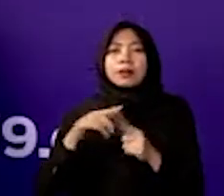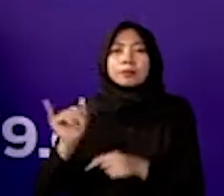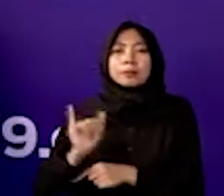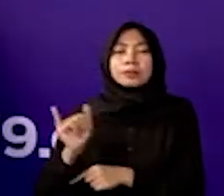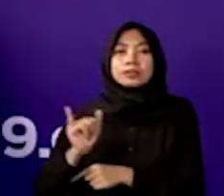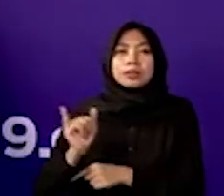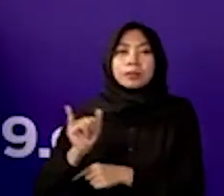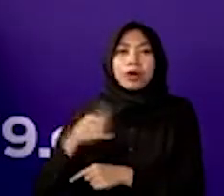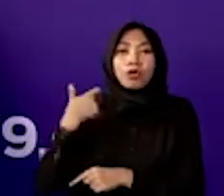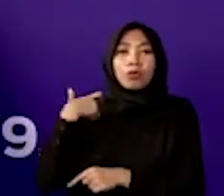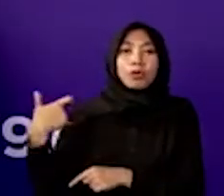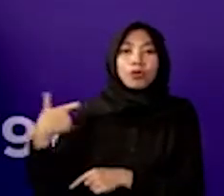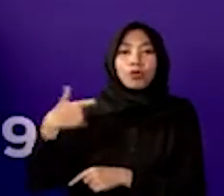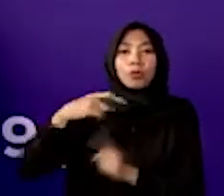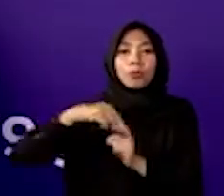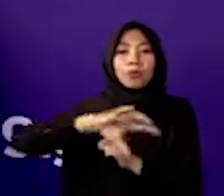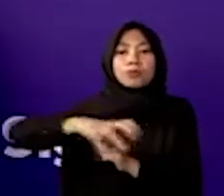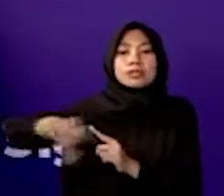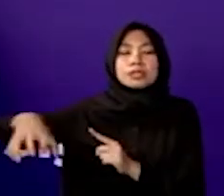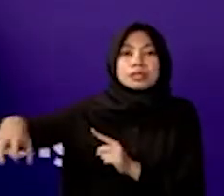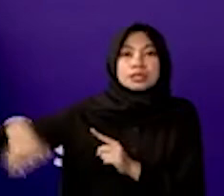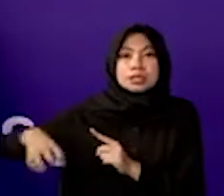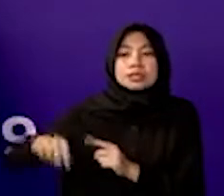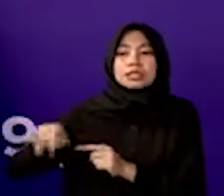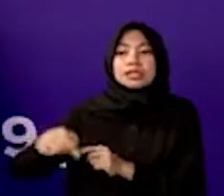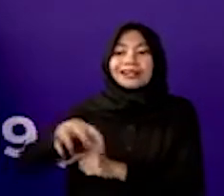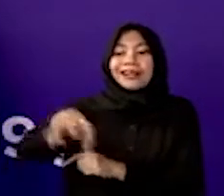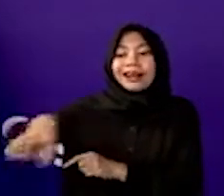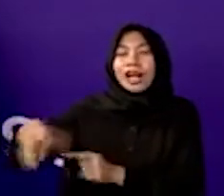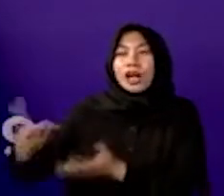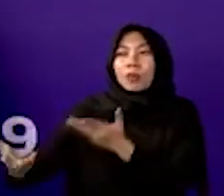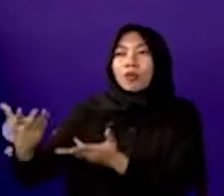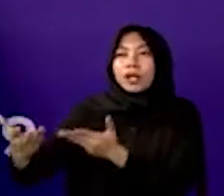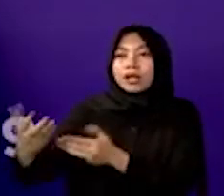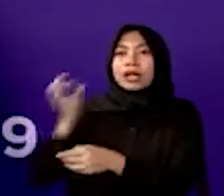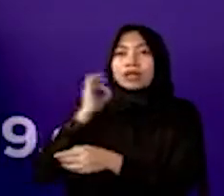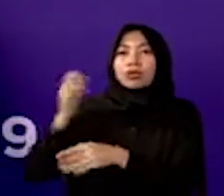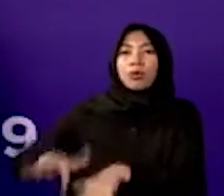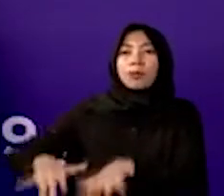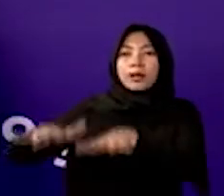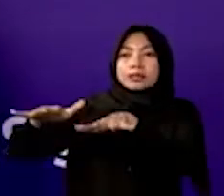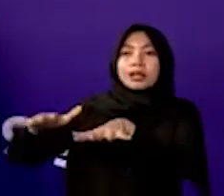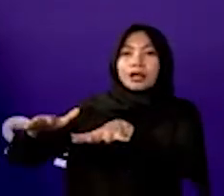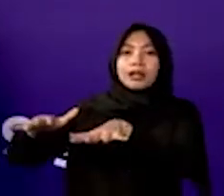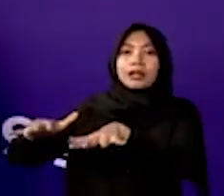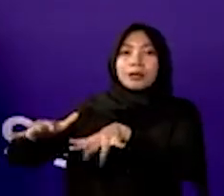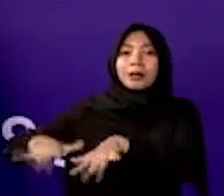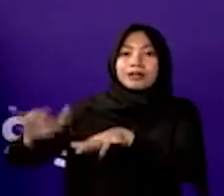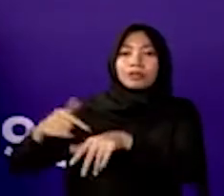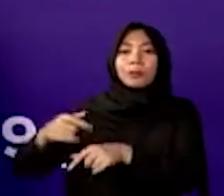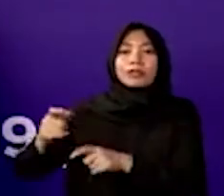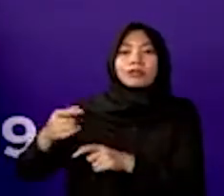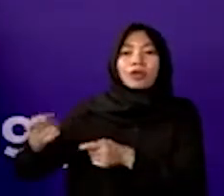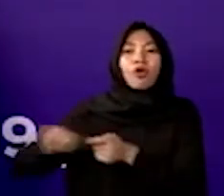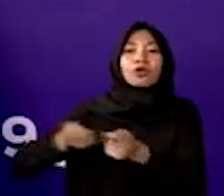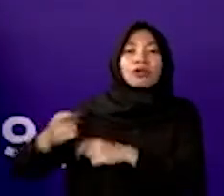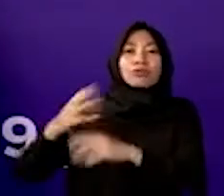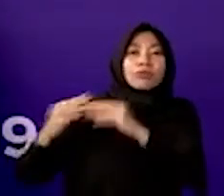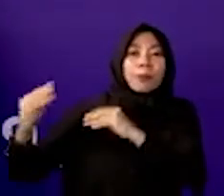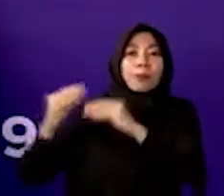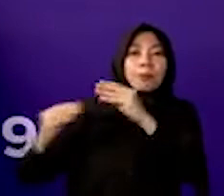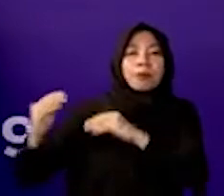oleh eh para gubernur di daerah-daerah yang berpotensi terjadinya banjir dan banjir bandang nah dalam hal ini